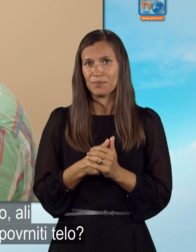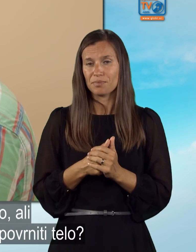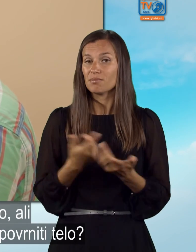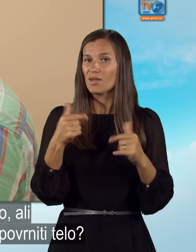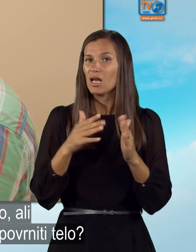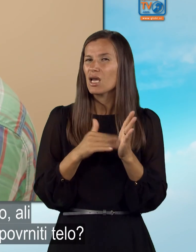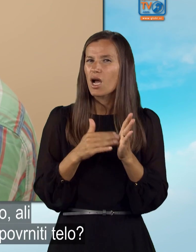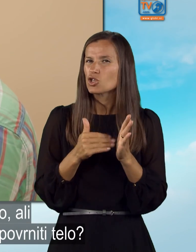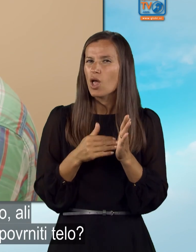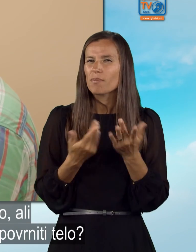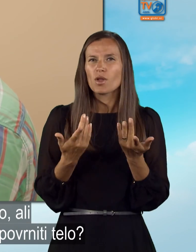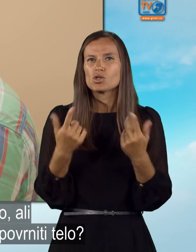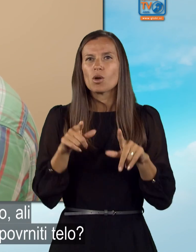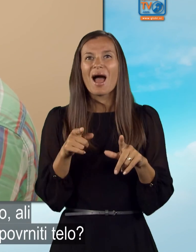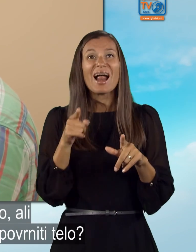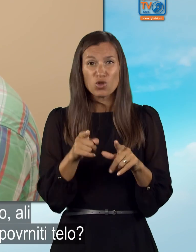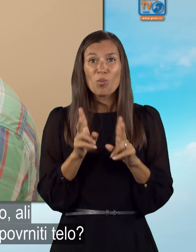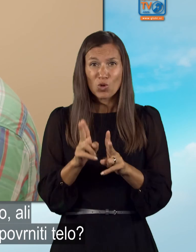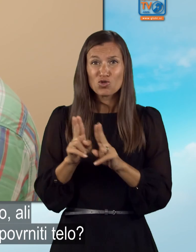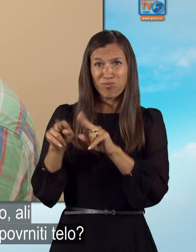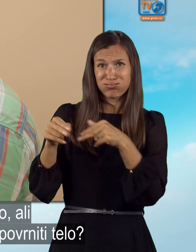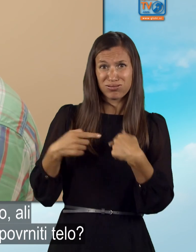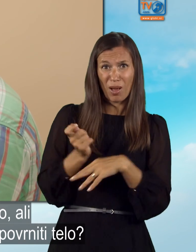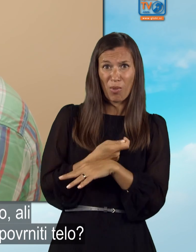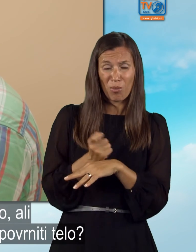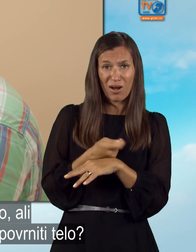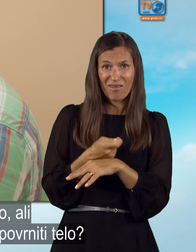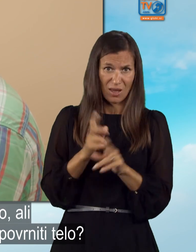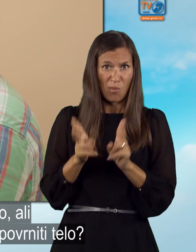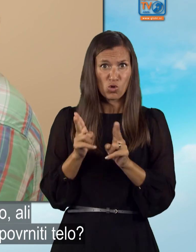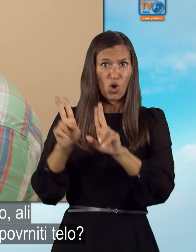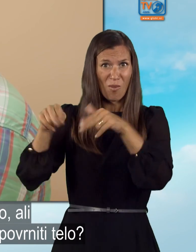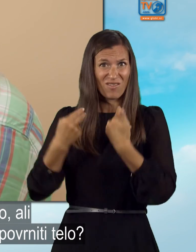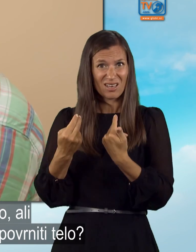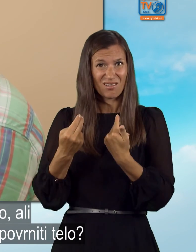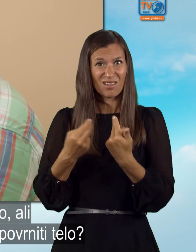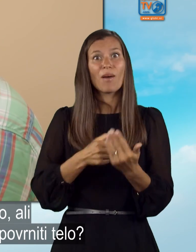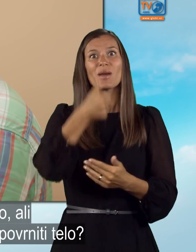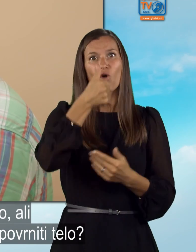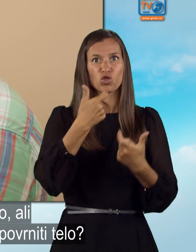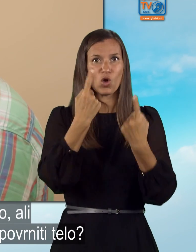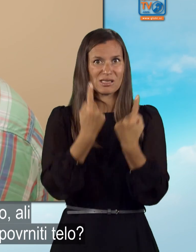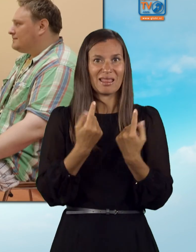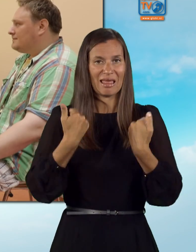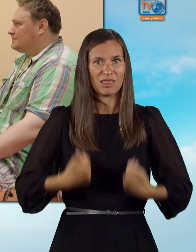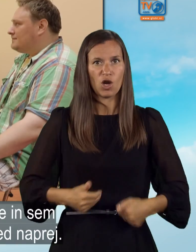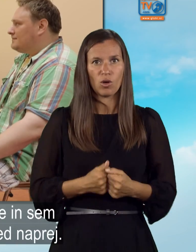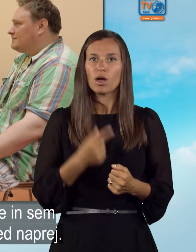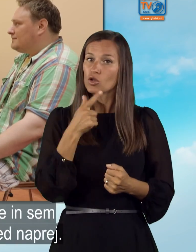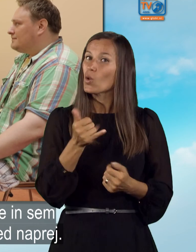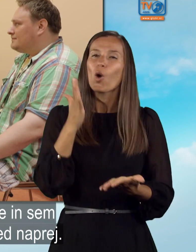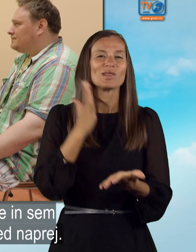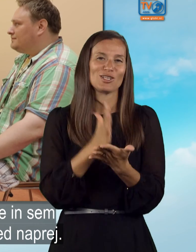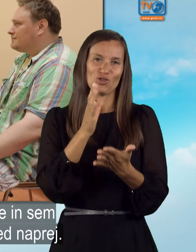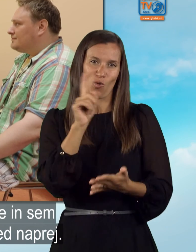Ali so to reverzibilne, ali je možno povrniti v prvotno stanje telo? To je